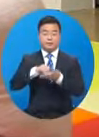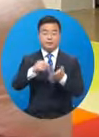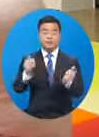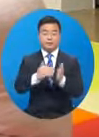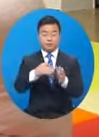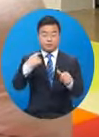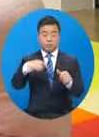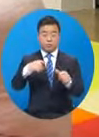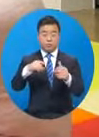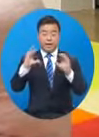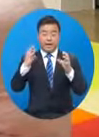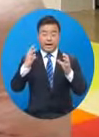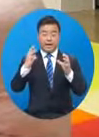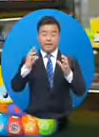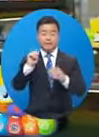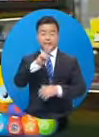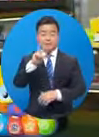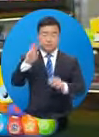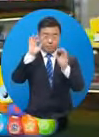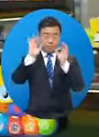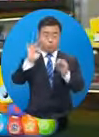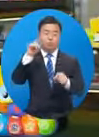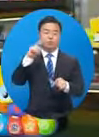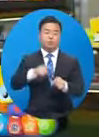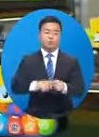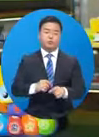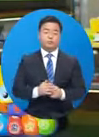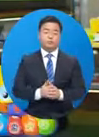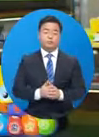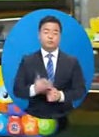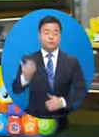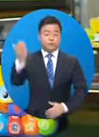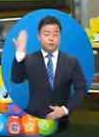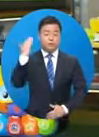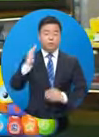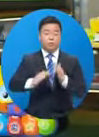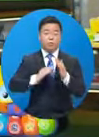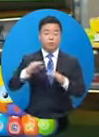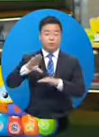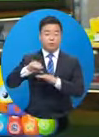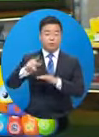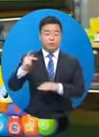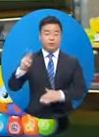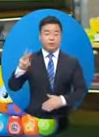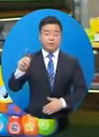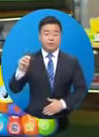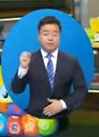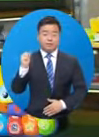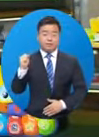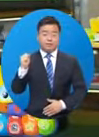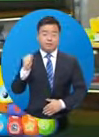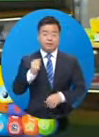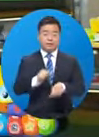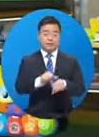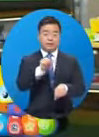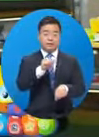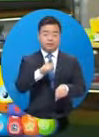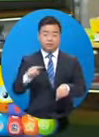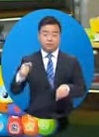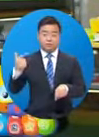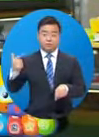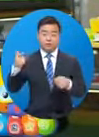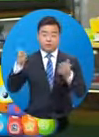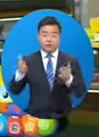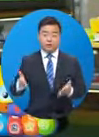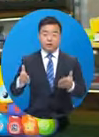채널을 시청하기 위해서입니다. 기존의 지상파 방송은 5시에서 6시쯤 애들 방송을 짧게 하고 저녁